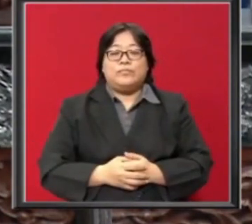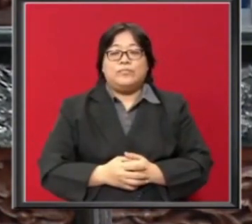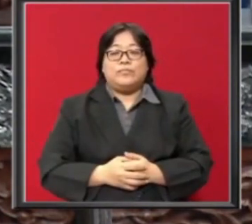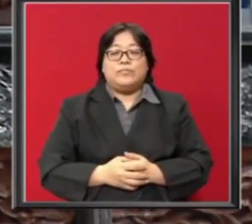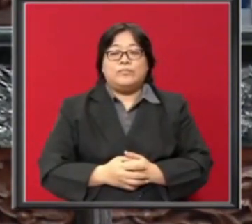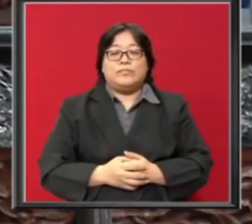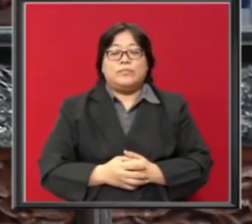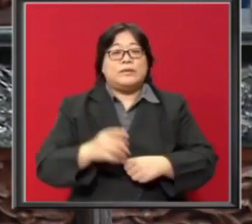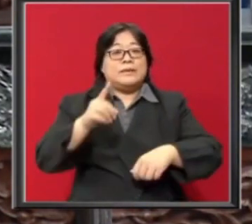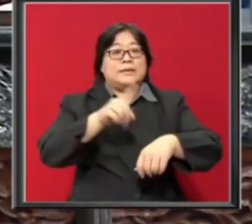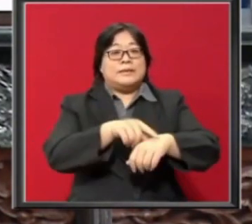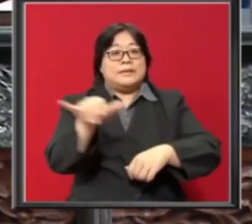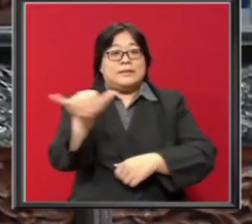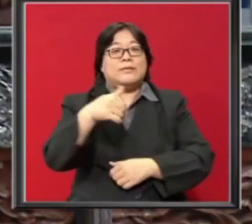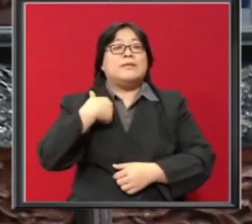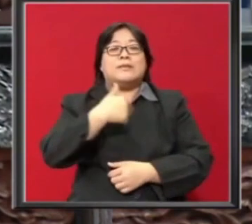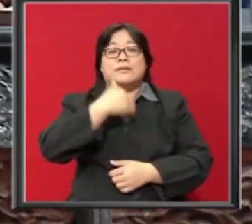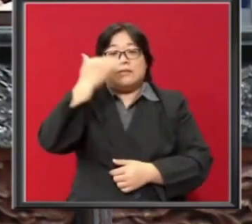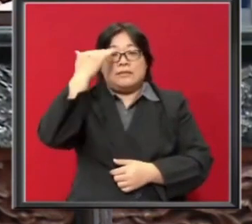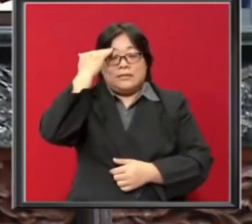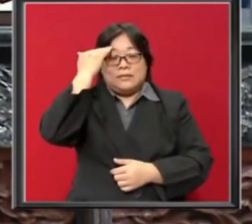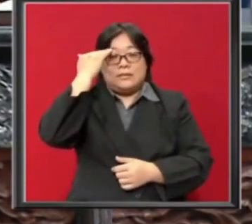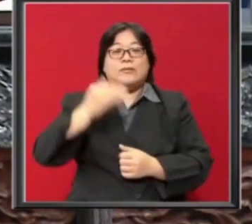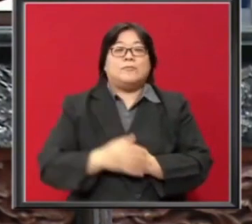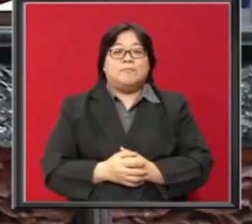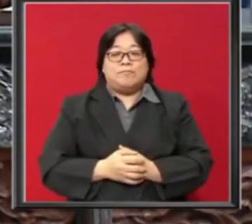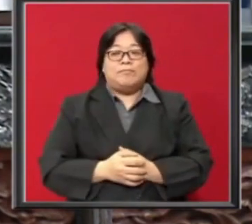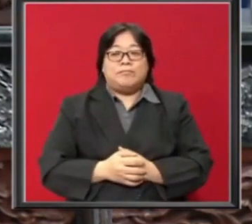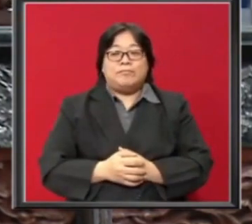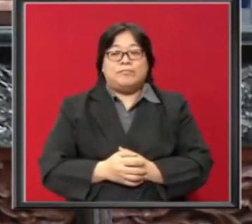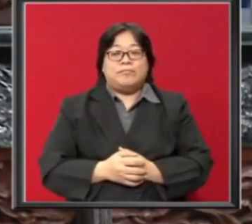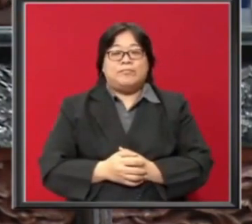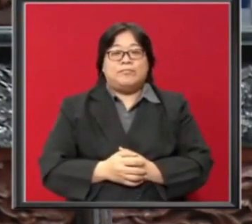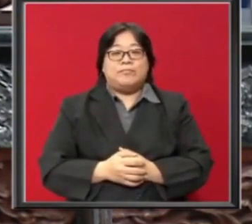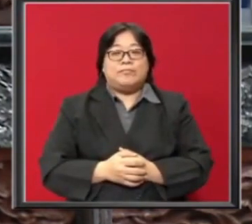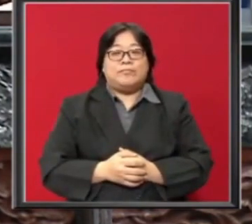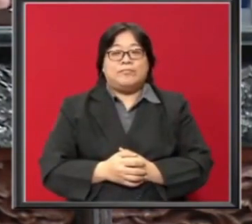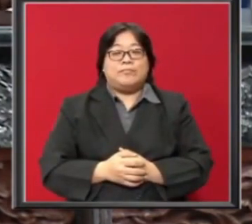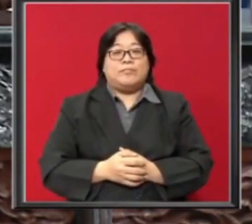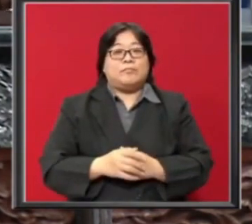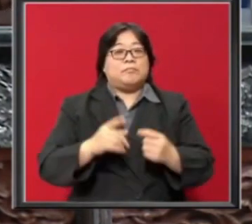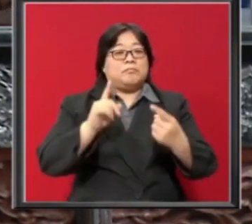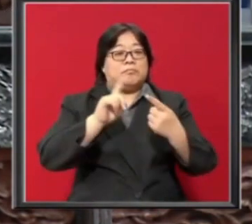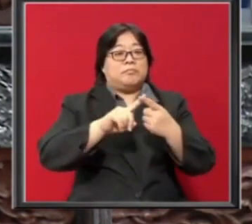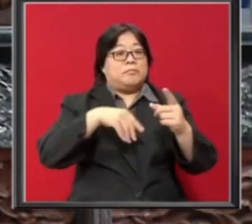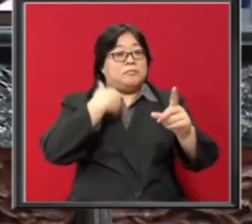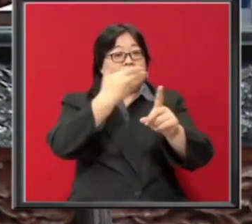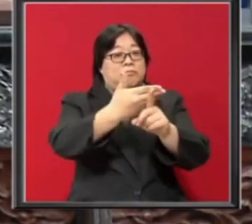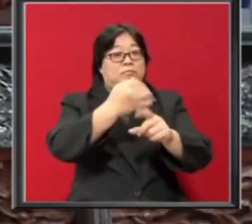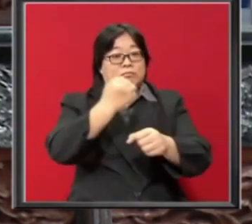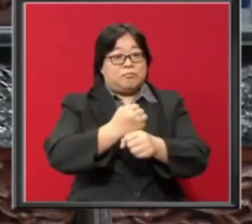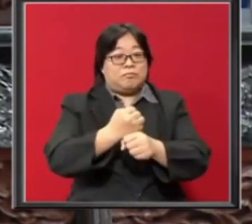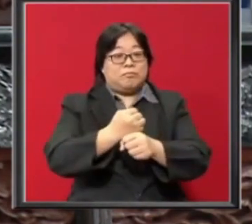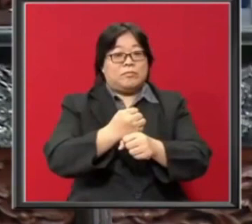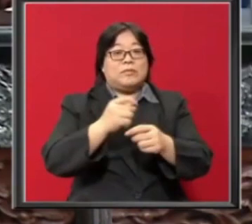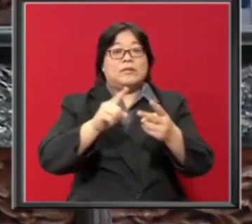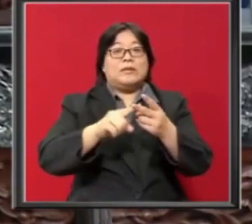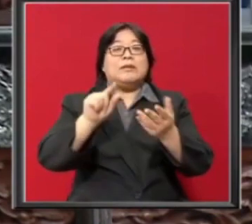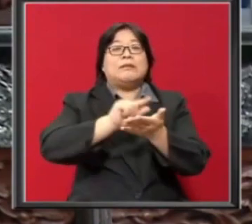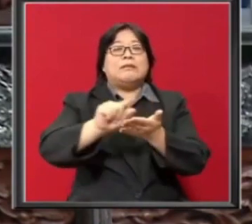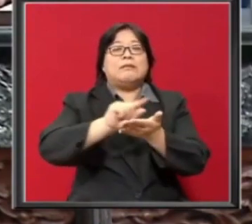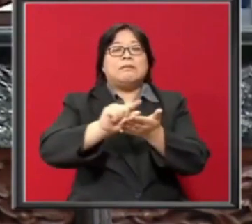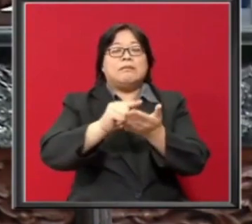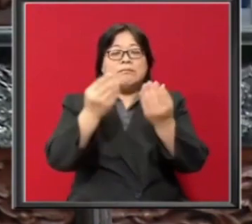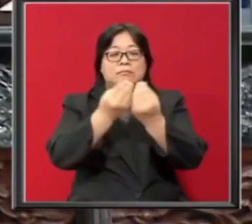di dalam pada yang masa yang sama kita tahu bahwa selain dapet-dapet pembuangan pekerja pertumbuhan gajian